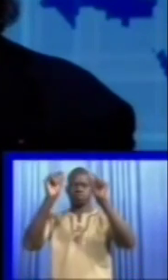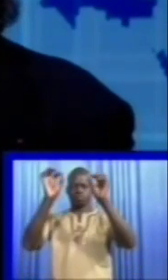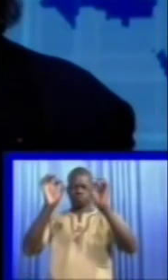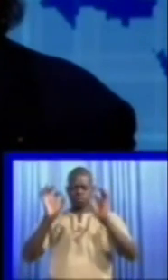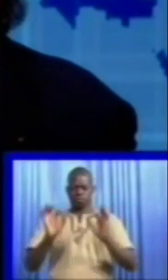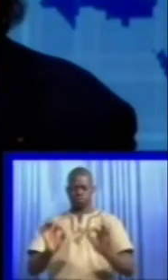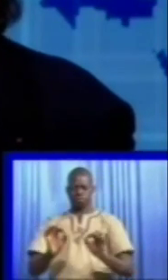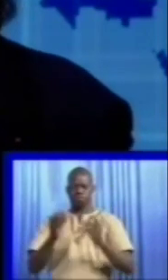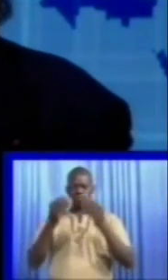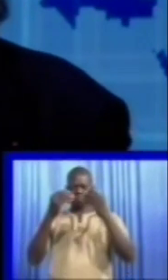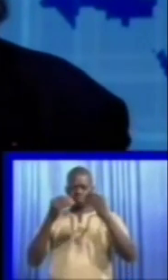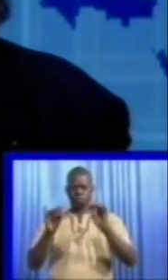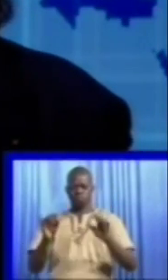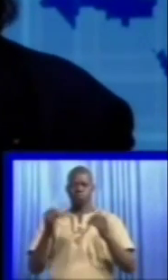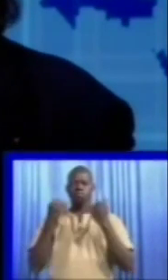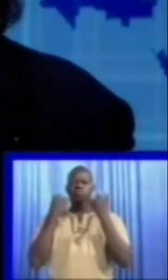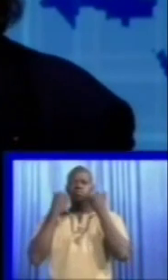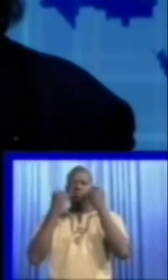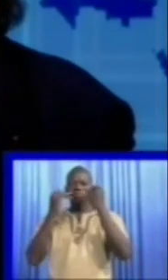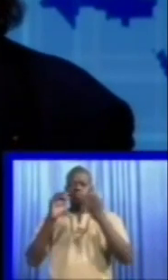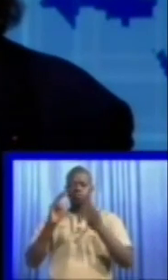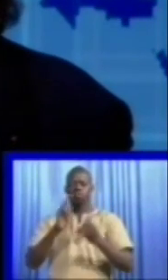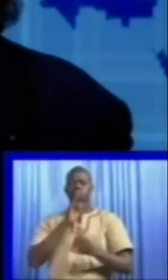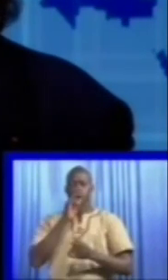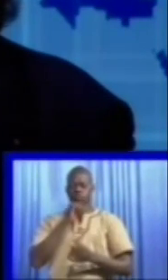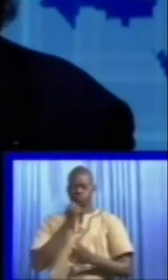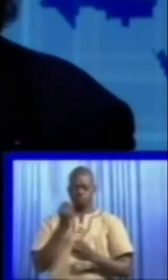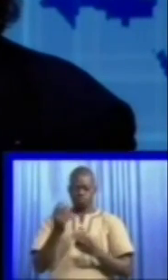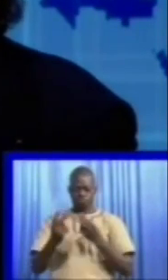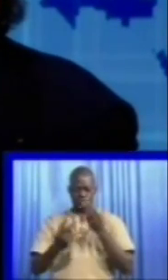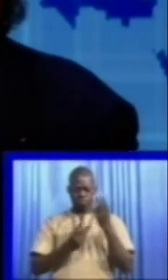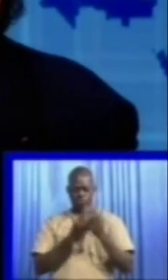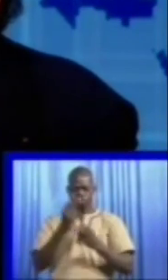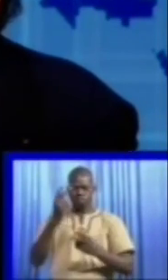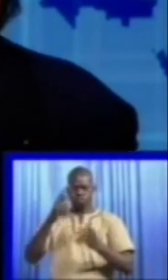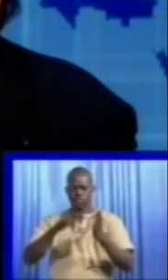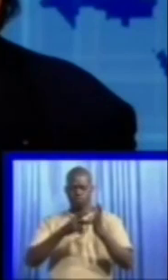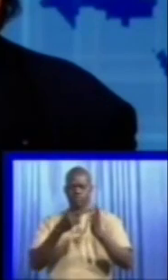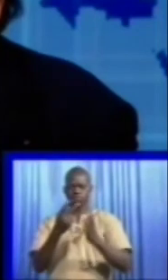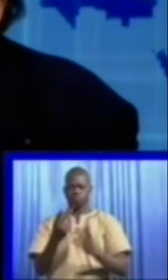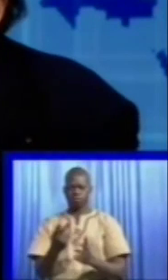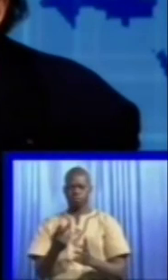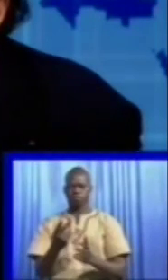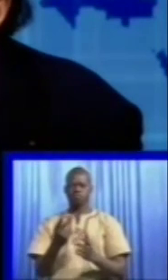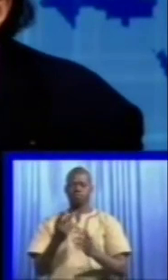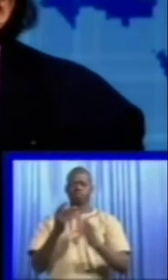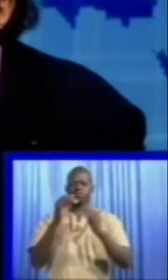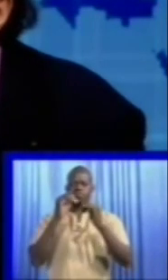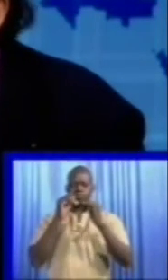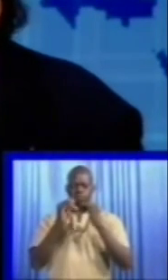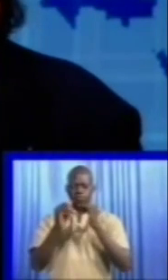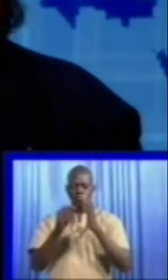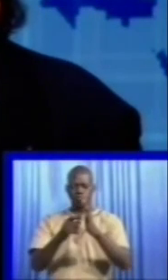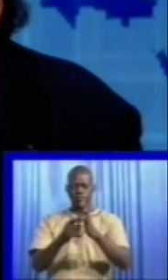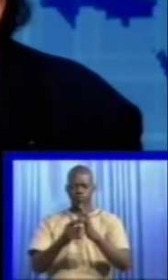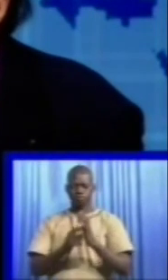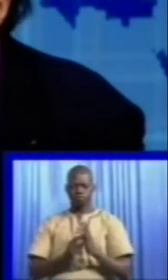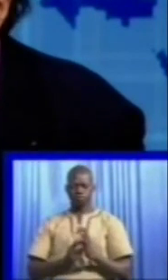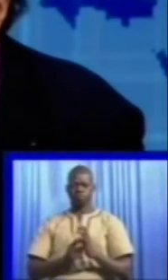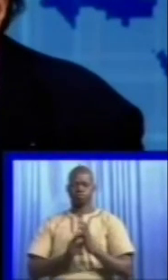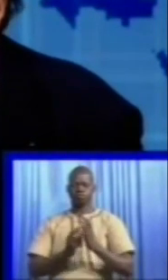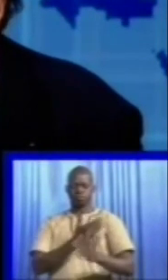aucune information qui n'ait été vérifiée au moins deux fois. Et c'est cette exigence de